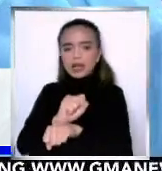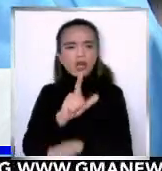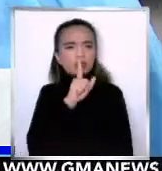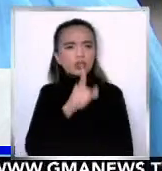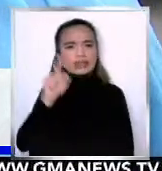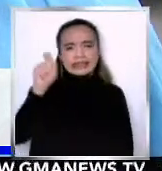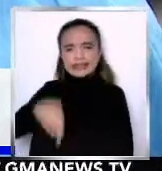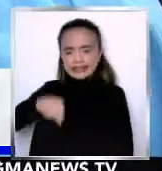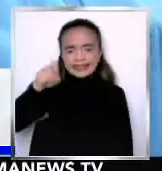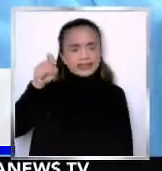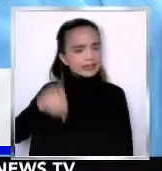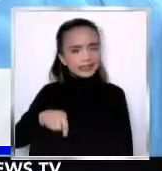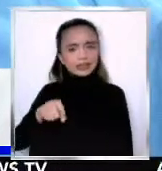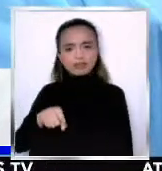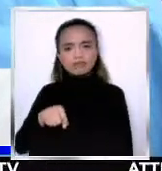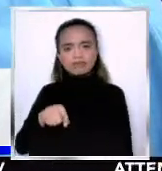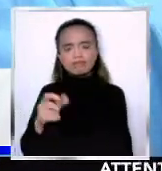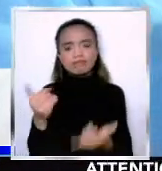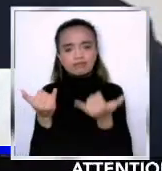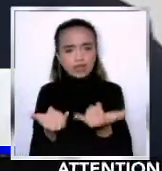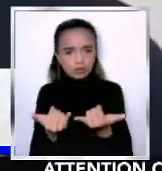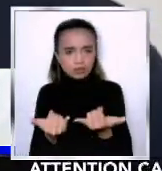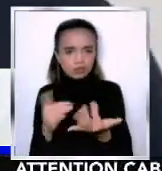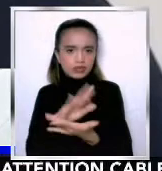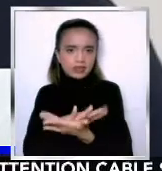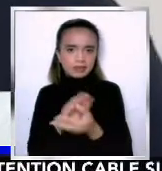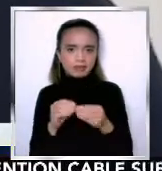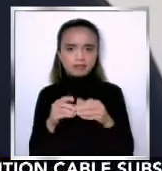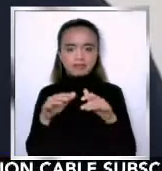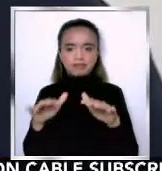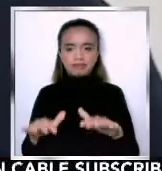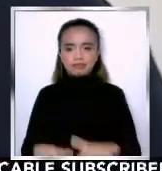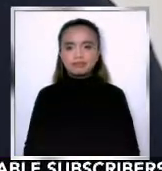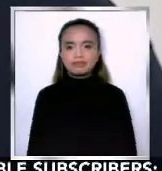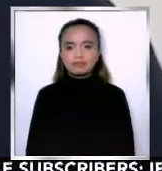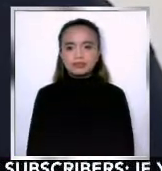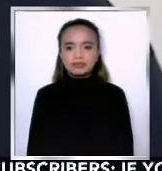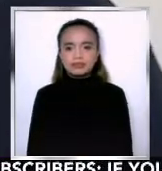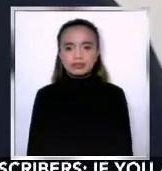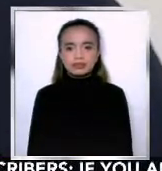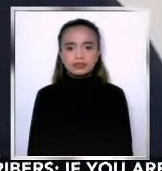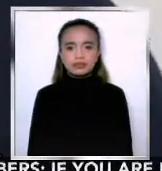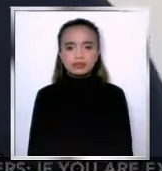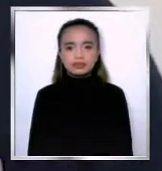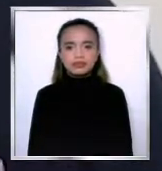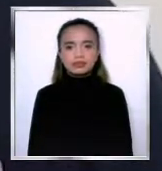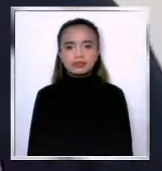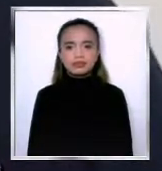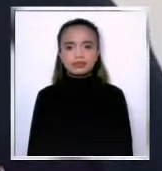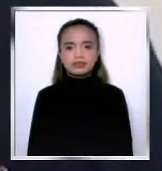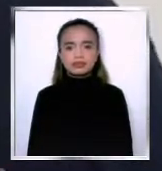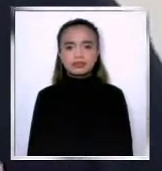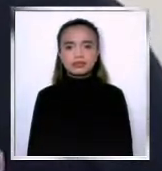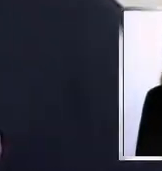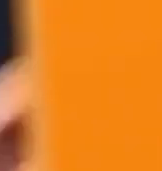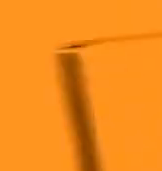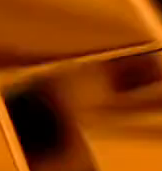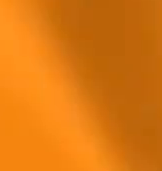po tayo ngayong pandemic na ito. Oscar Oida, nakatutok, 24 Oras.